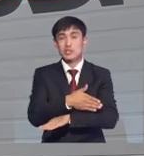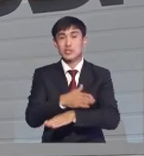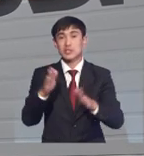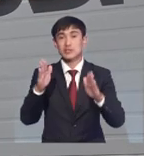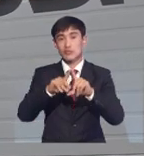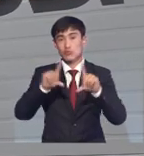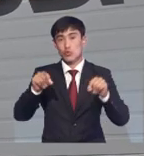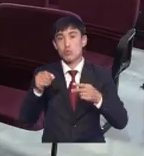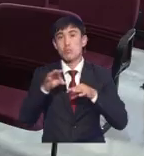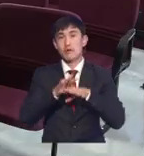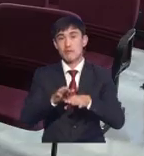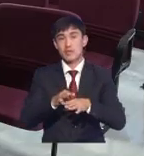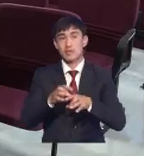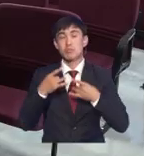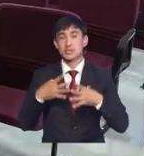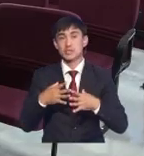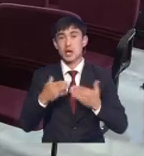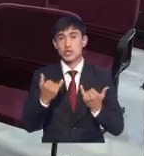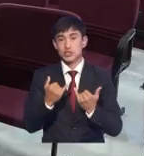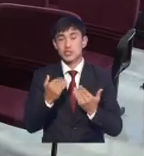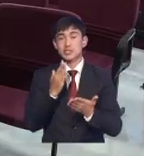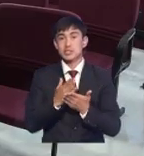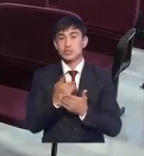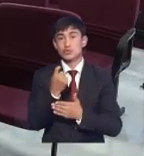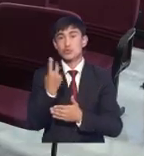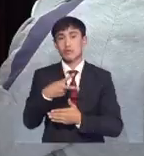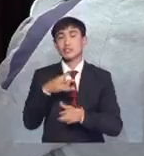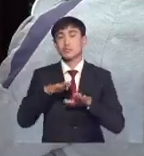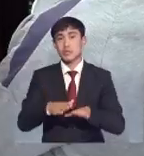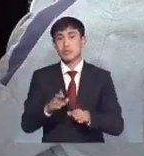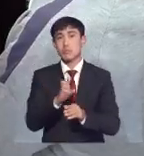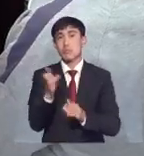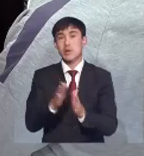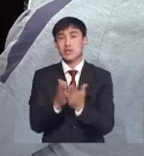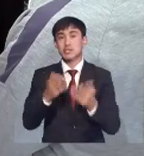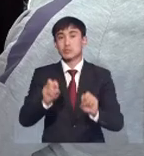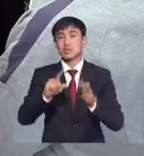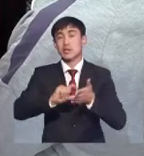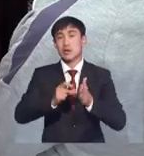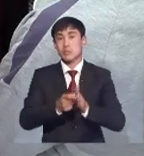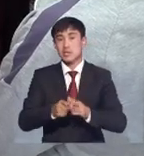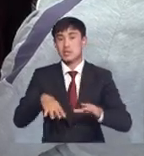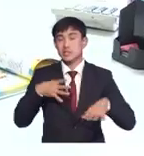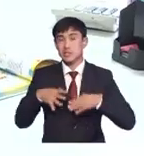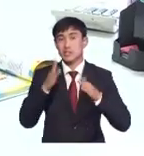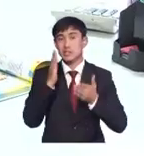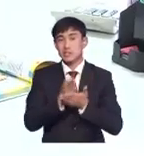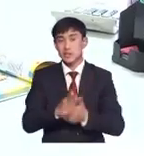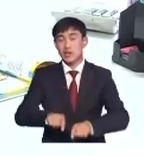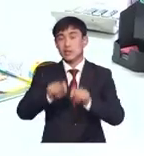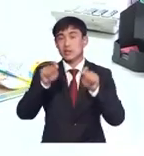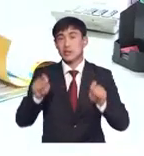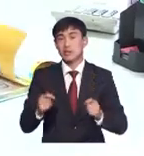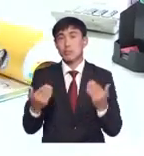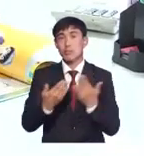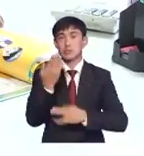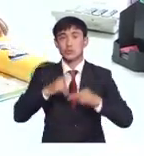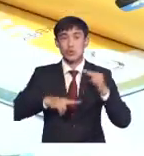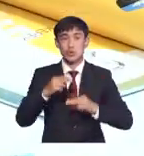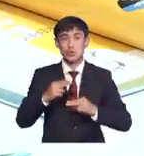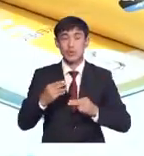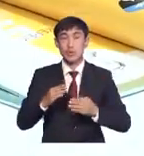селе имеется клуб с просторным актовым залом на 120 мест, библиотекой и специальными кабинетами для занятий. Стоит отметить, что построен новый